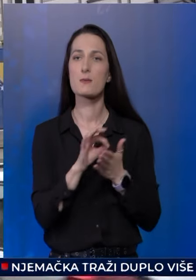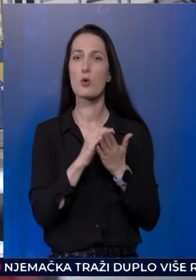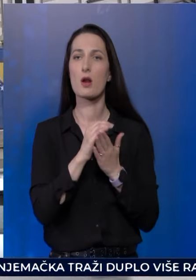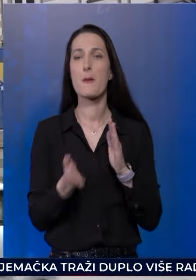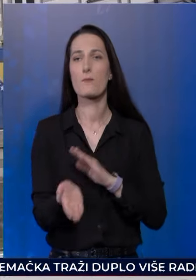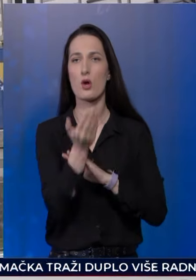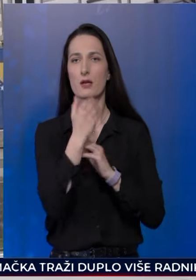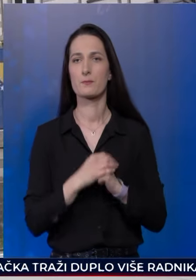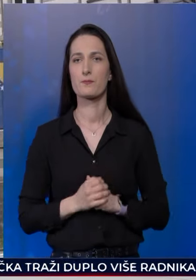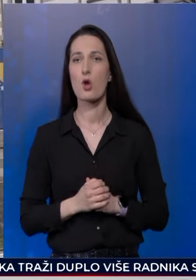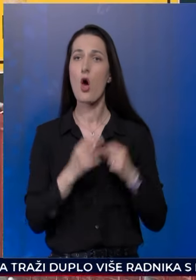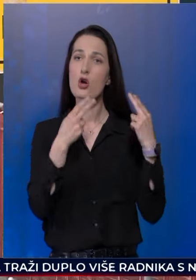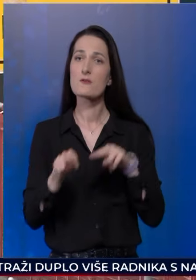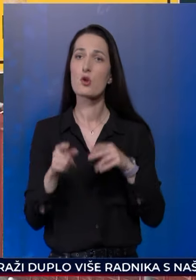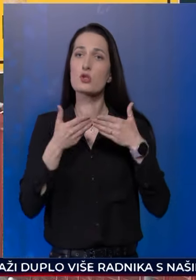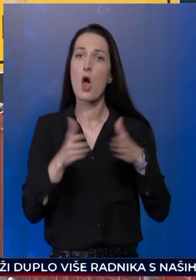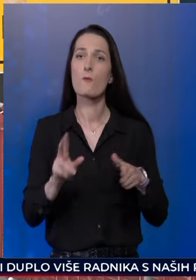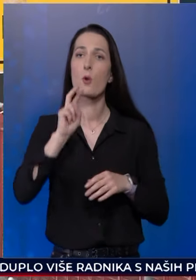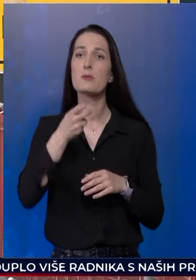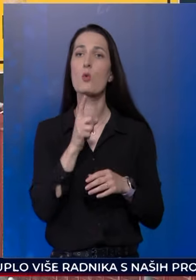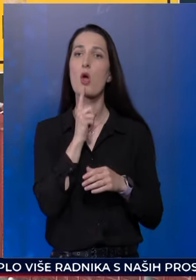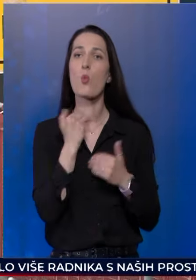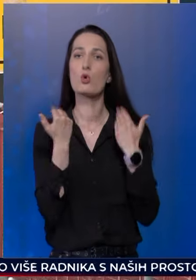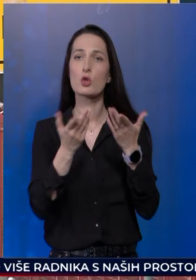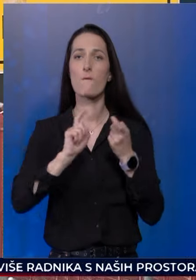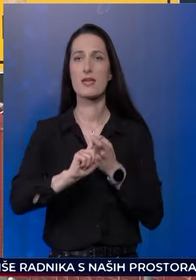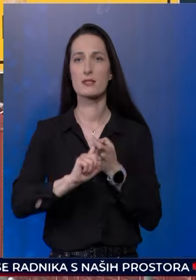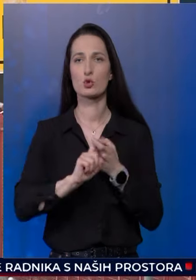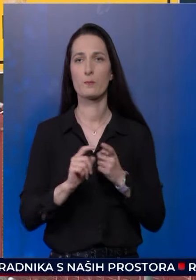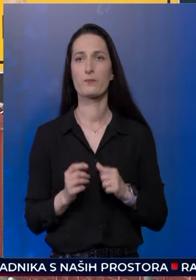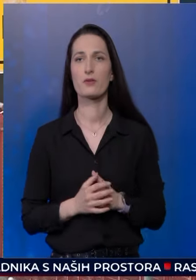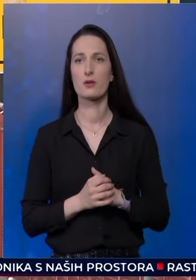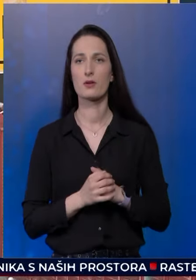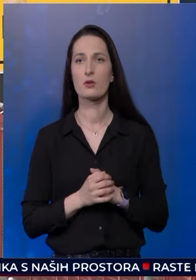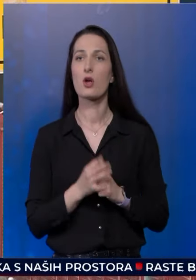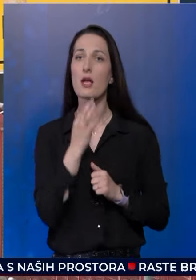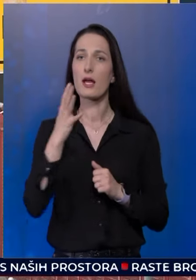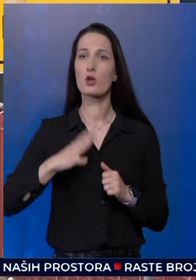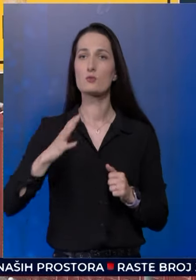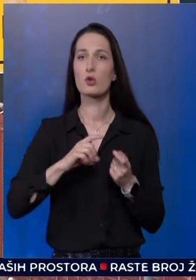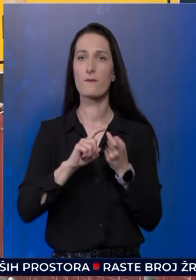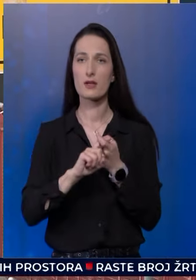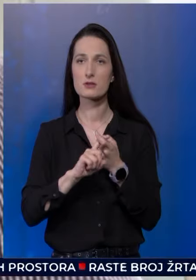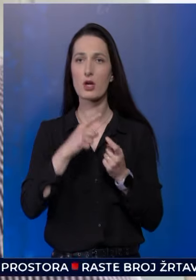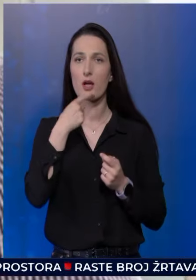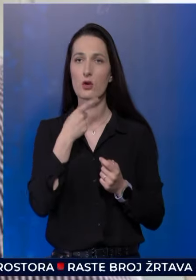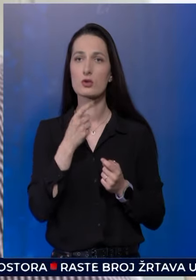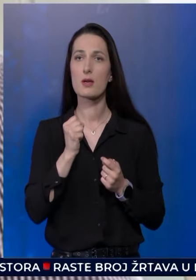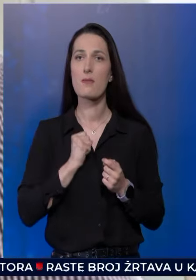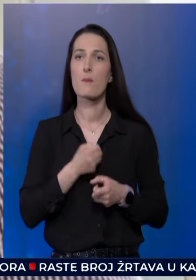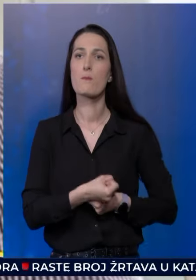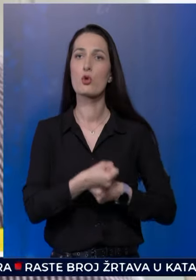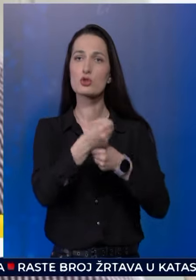glasa prognanih. Osvrnuo se i na otvoreno pismo koje je uputio Fejziću. kada je rekao gospodin Fejzić da ima